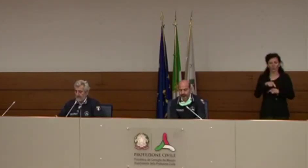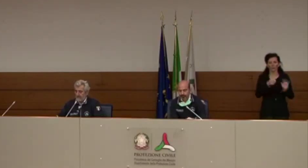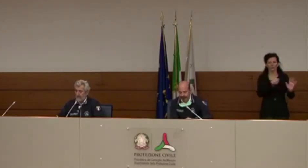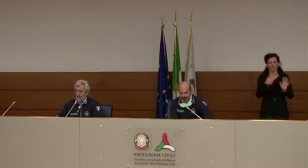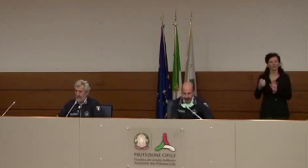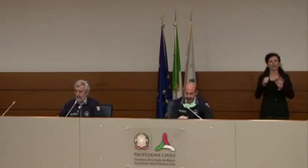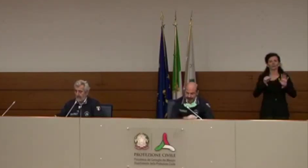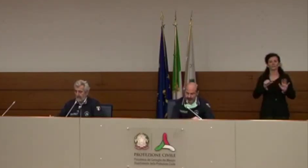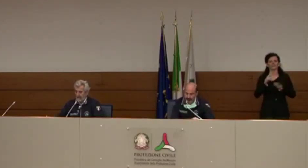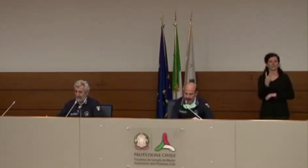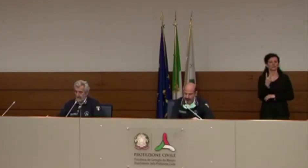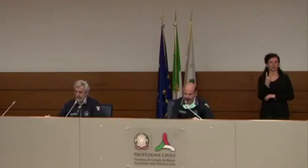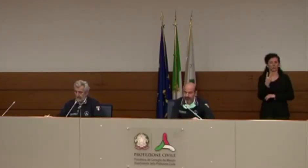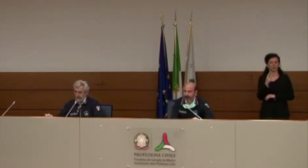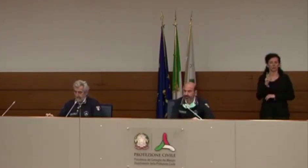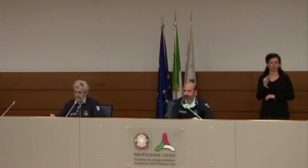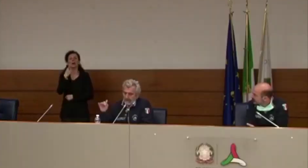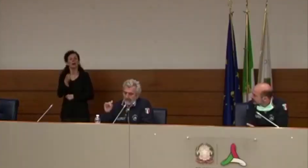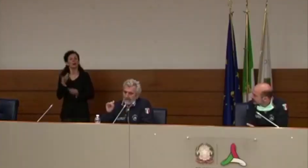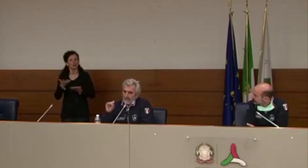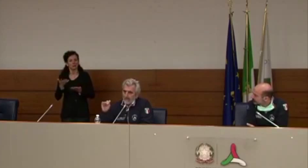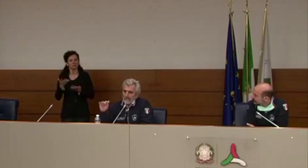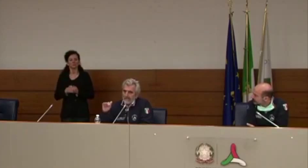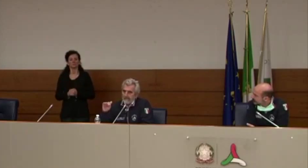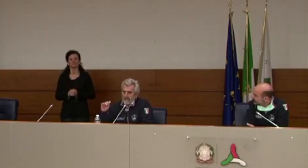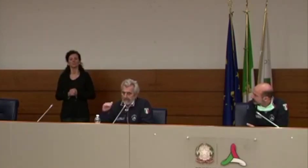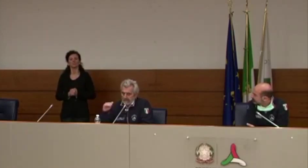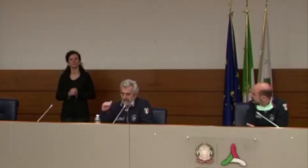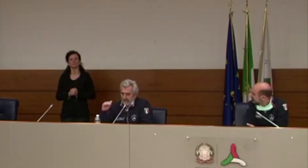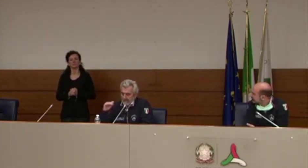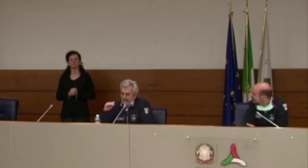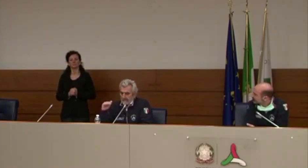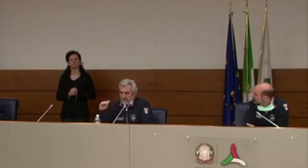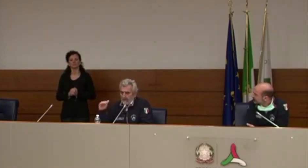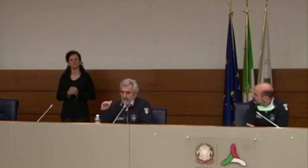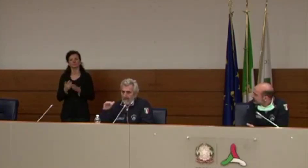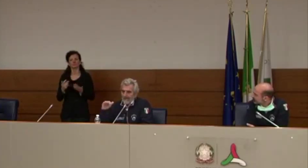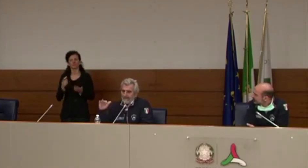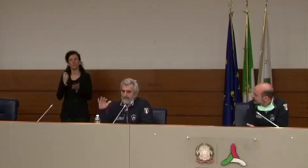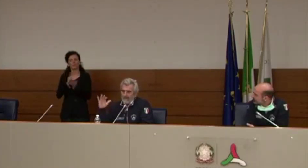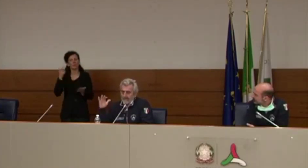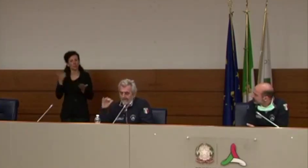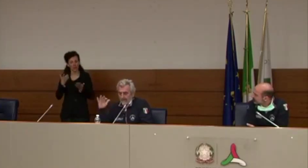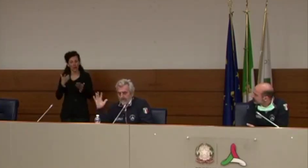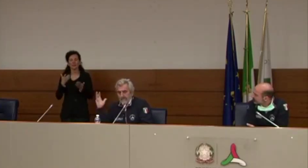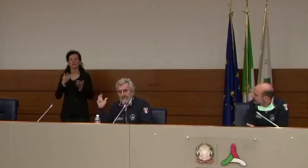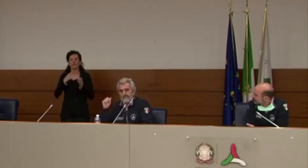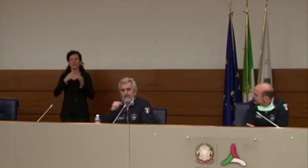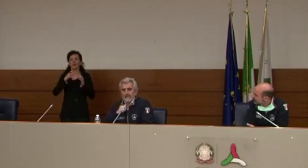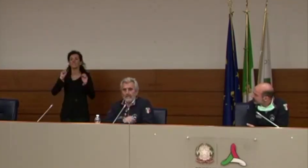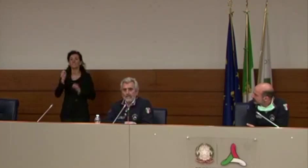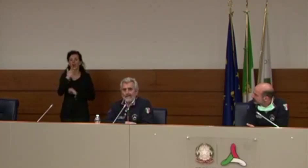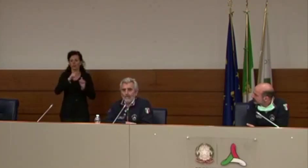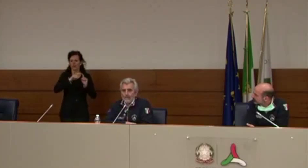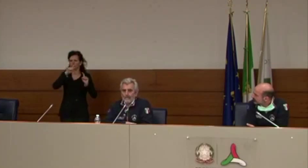662 nuovi deceduti della cosa importante è che ci sia un rallentamento della velocità di